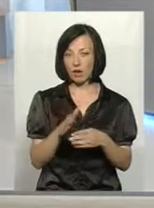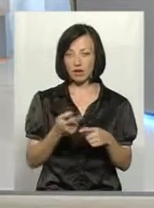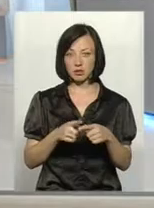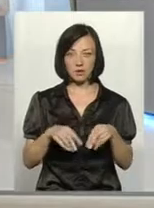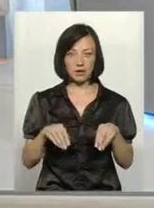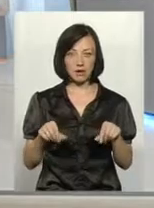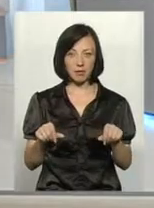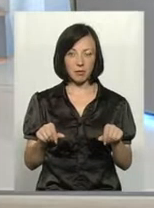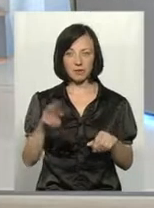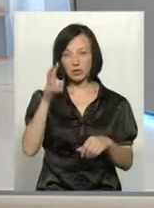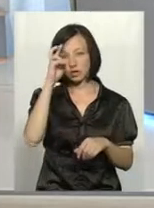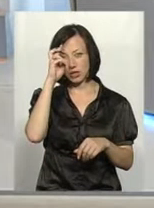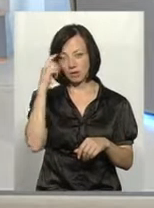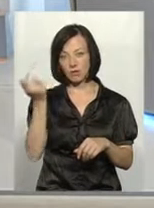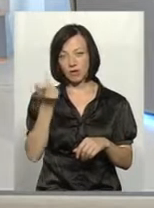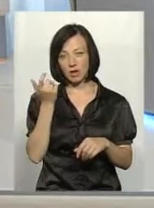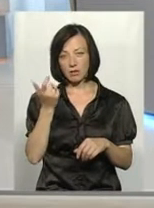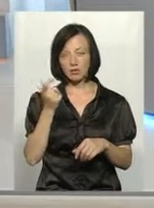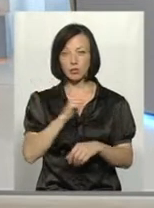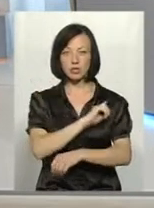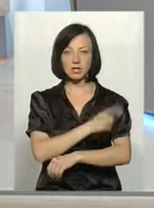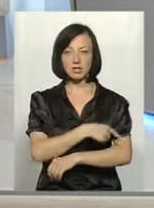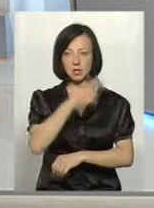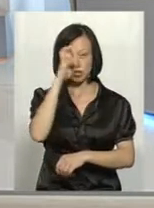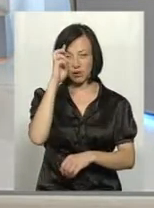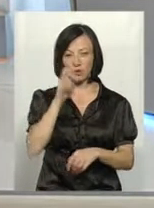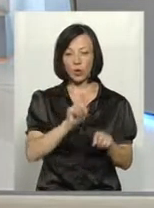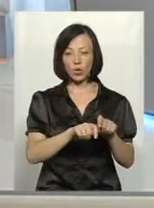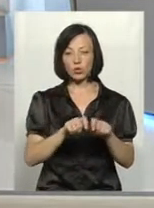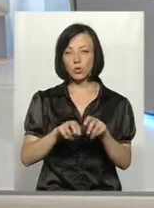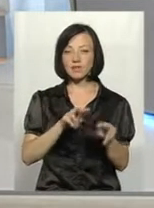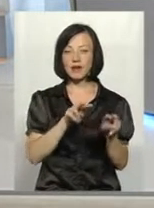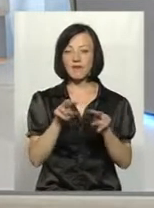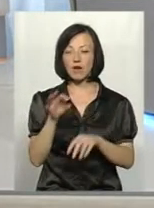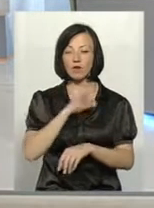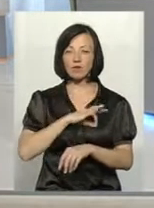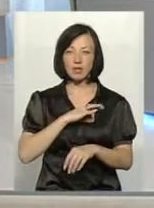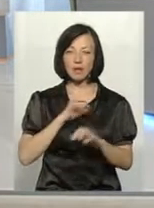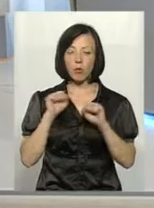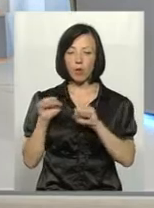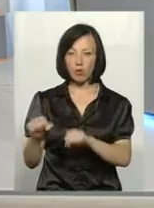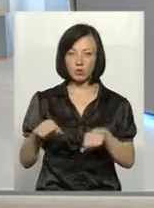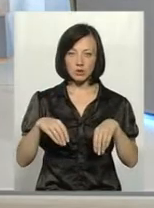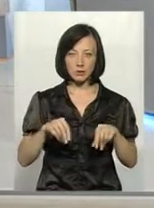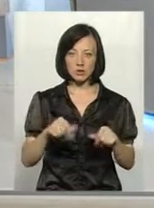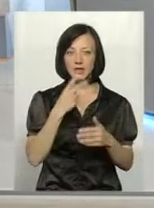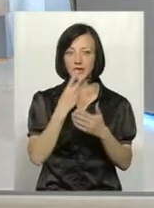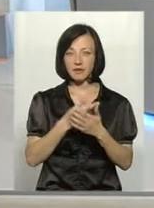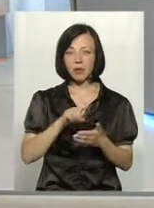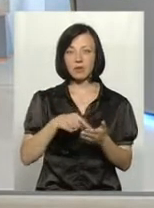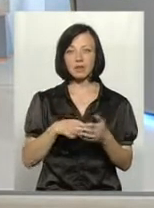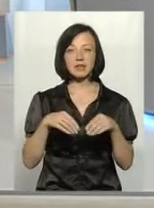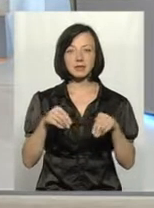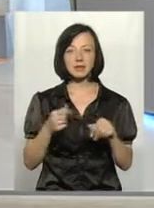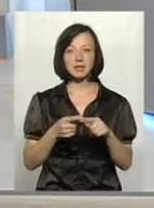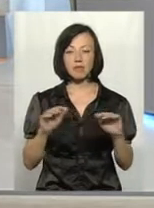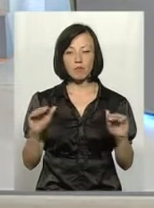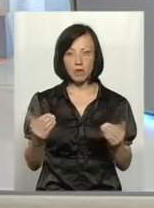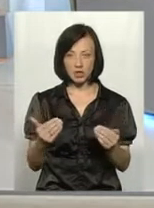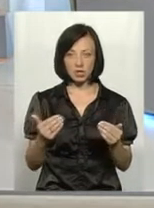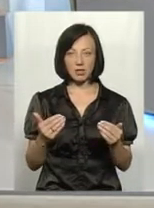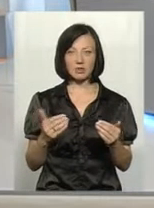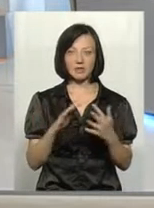землями державної власності, посилити державний контроль за використанням і охороною земель. Дивіться, комунальні землі – це землі в межах